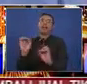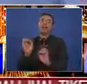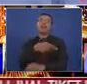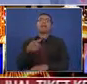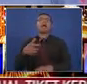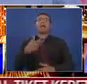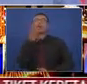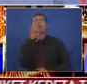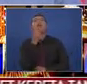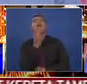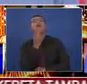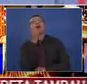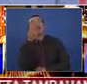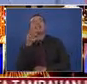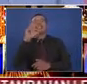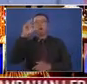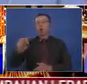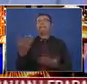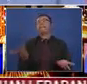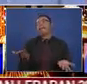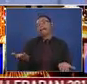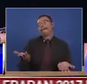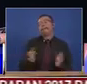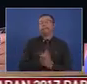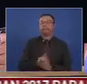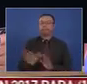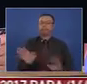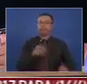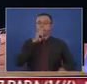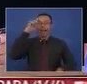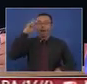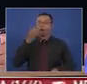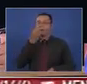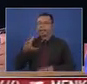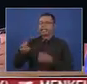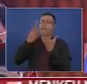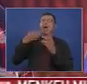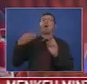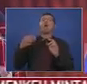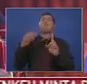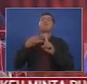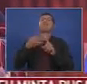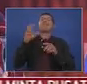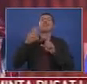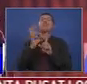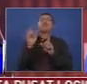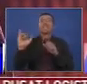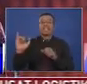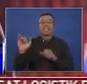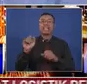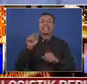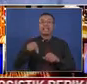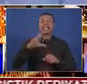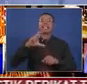mereka hanya bisa menonton dari jauh di man silakan pak Basuki saya perlu Jelaskan Bukit Duri sekarang Ciliwung